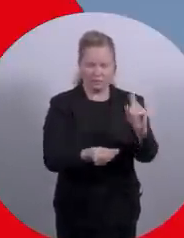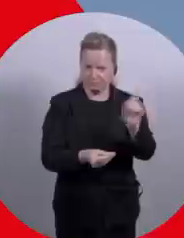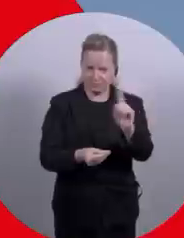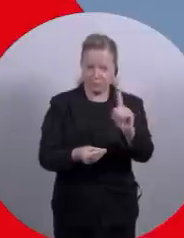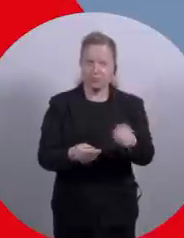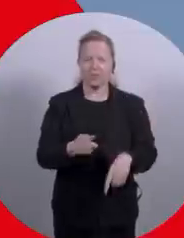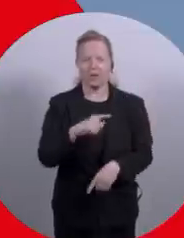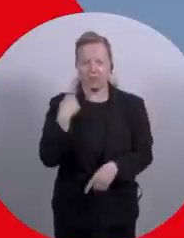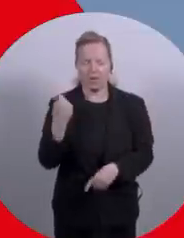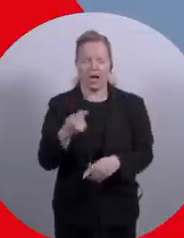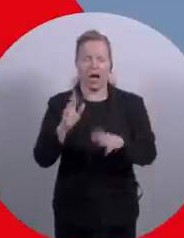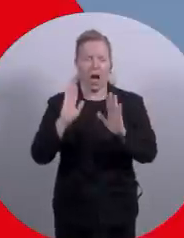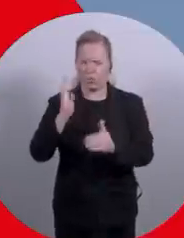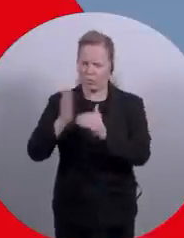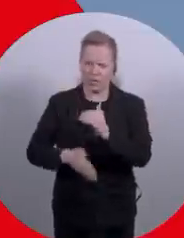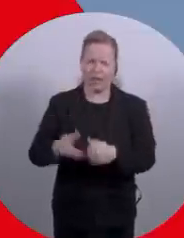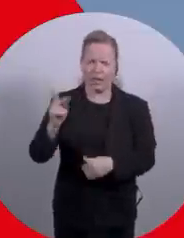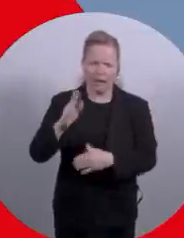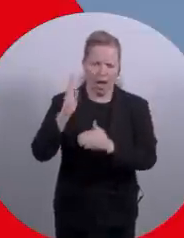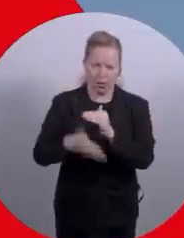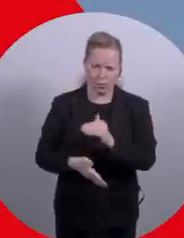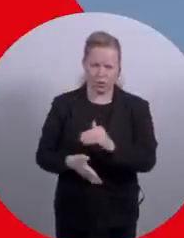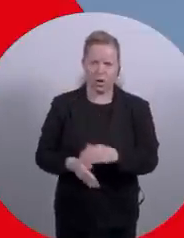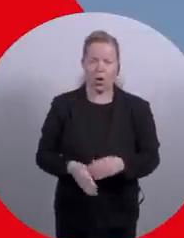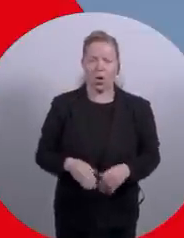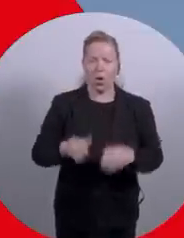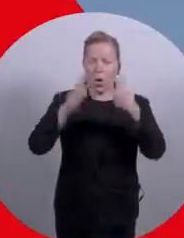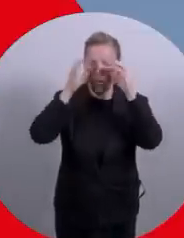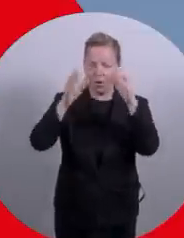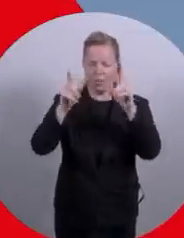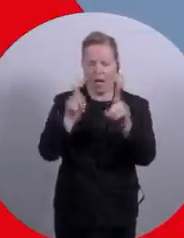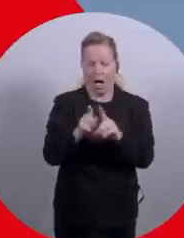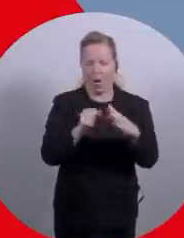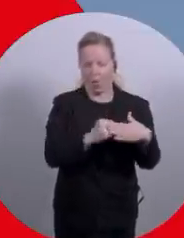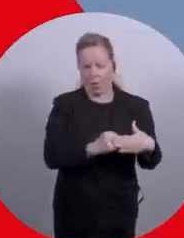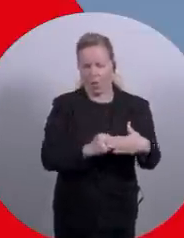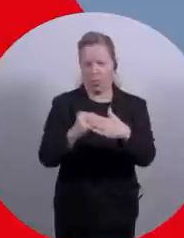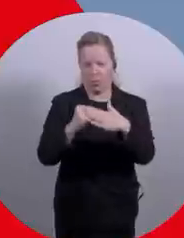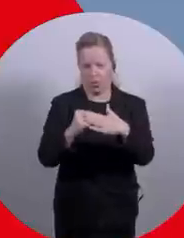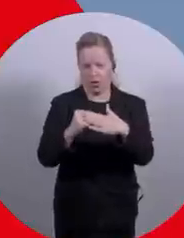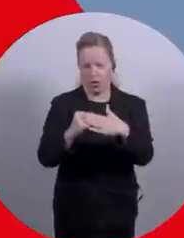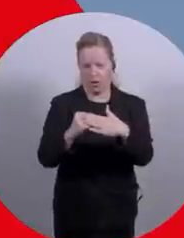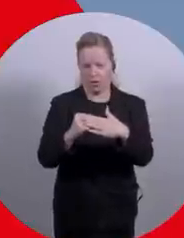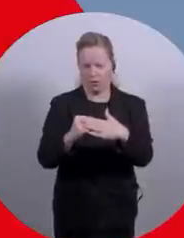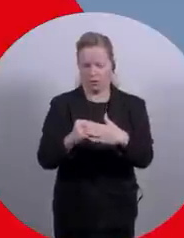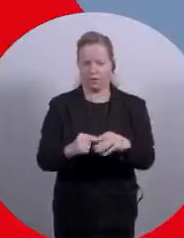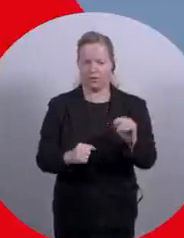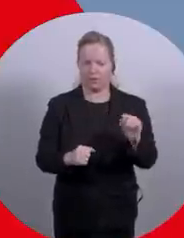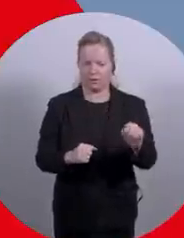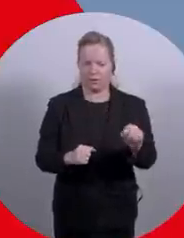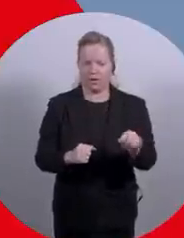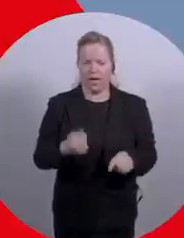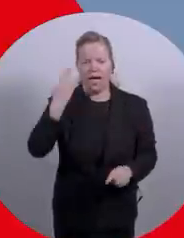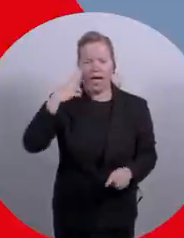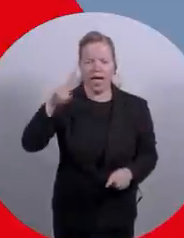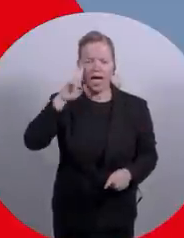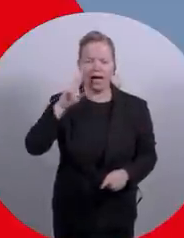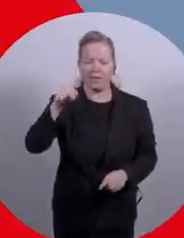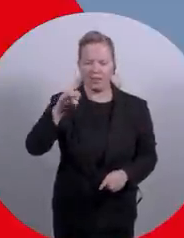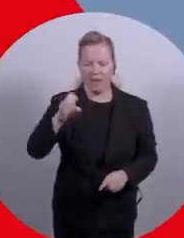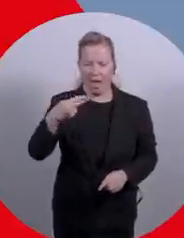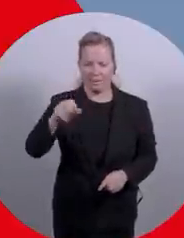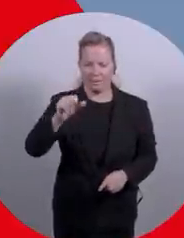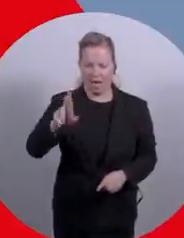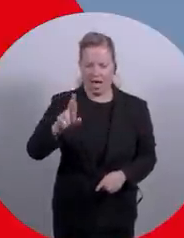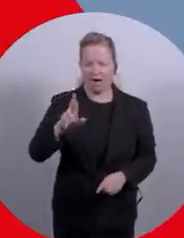mögliche Unternehmen Steigbügel heute diese ÖVP Steigbügel heute daher näher Hammer denn das